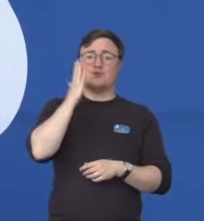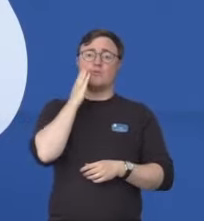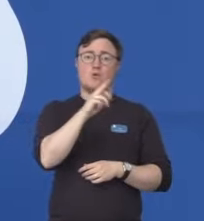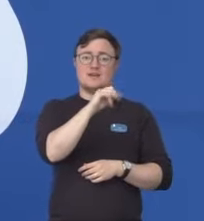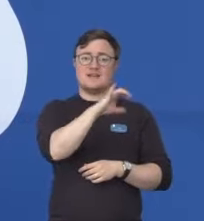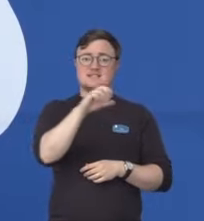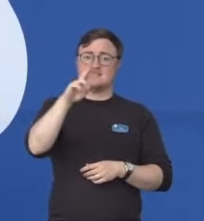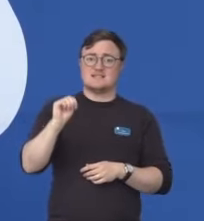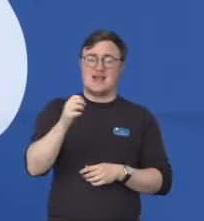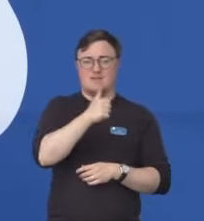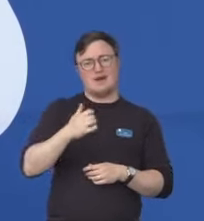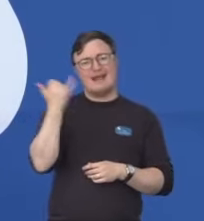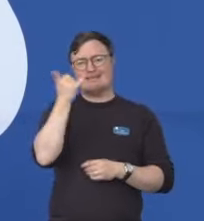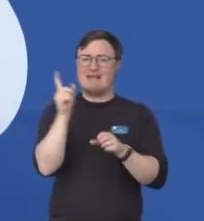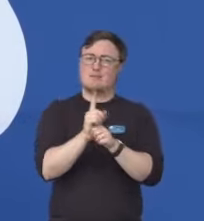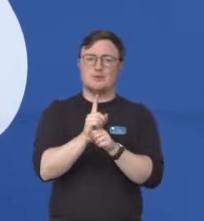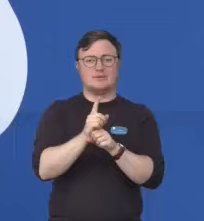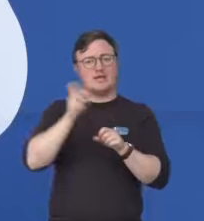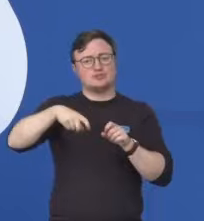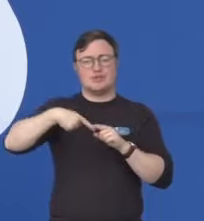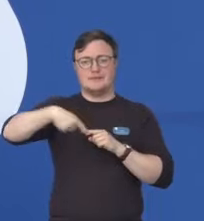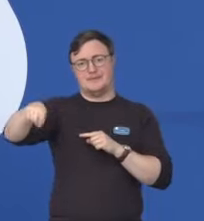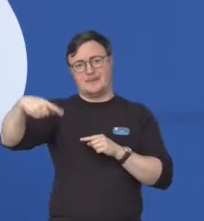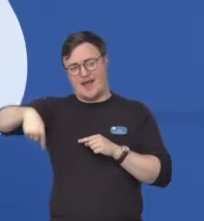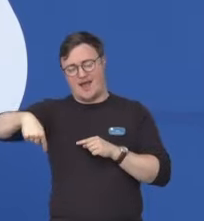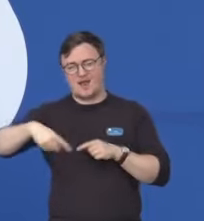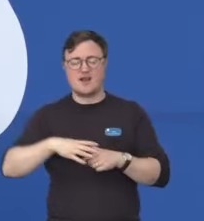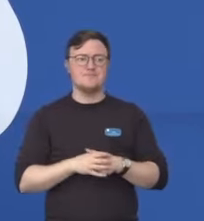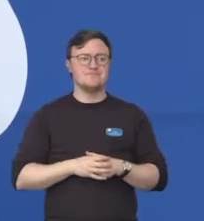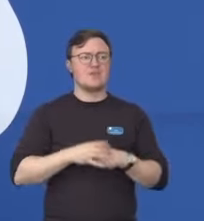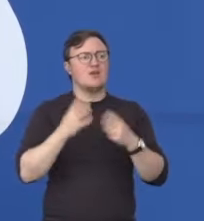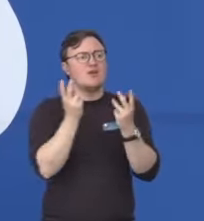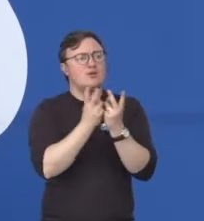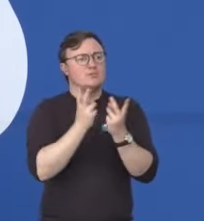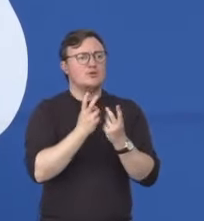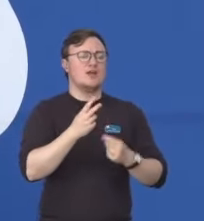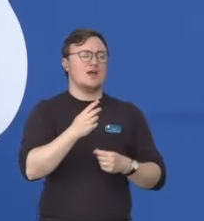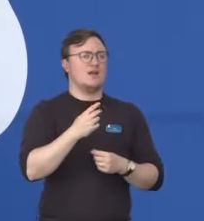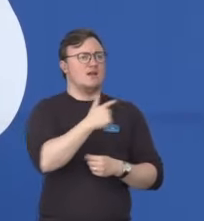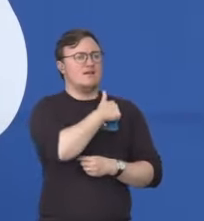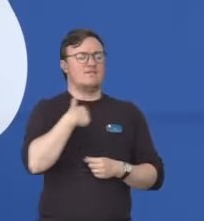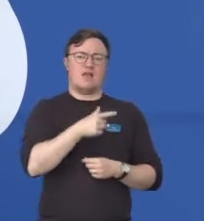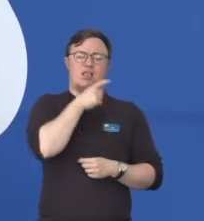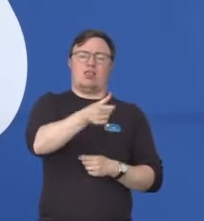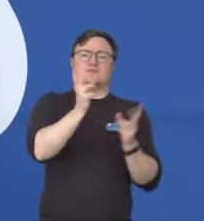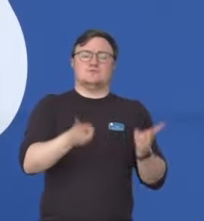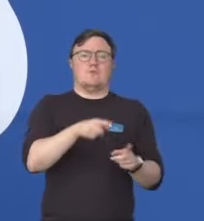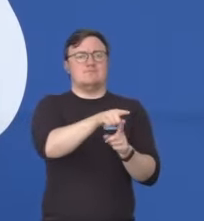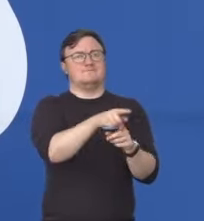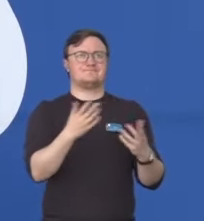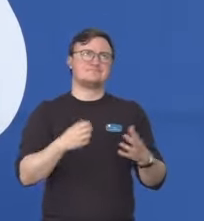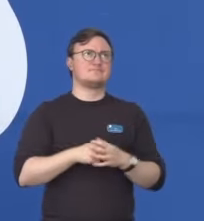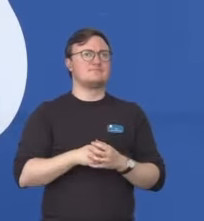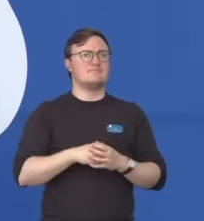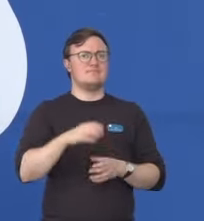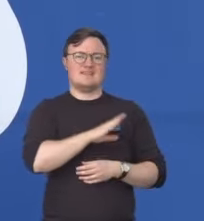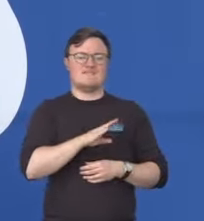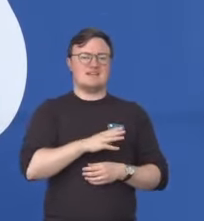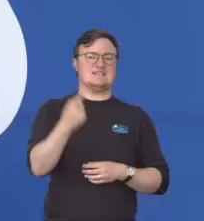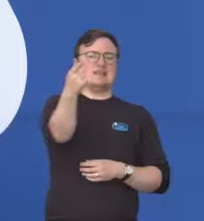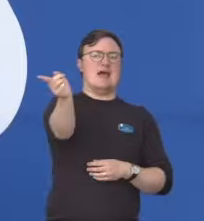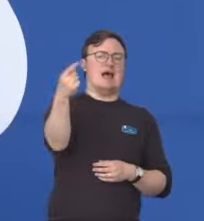några 10 minuter på cykel härifrån. Liksom. Och att vi då pratar om det som att det finns liksom, där borta är